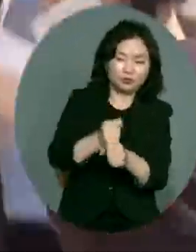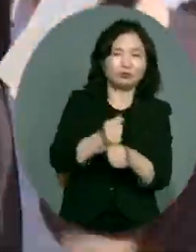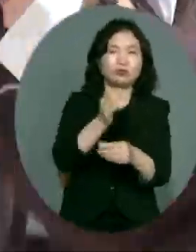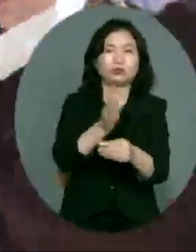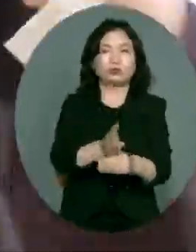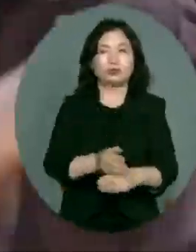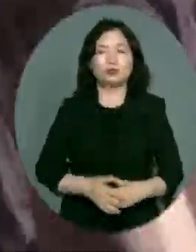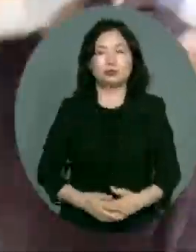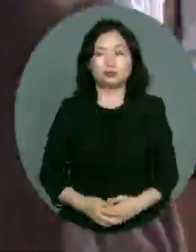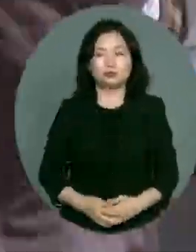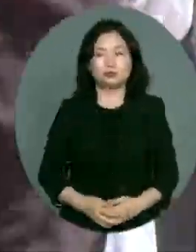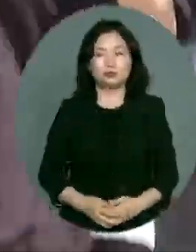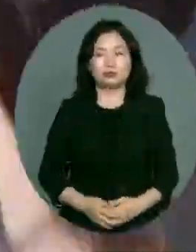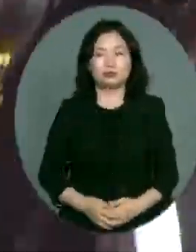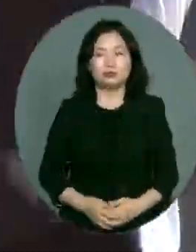스위스 양반입니다